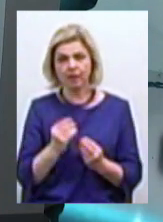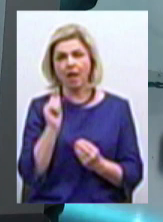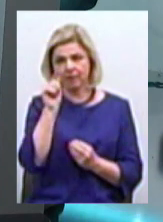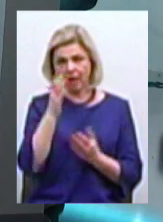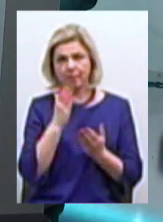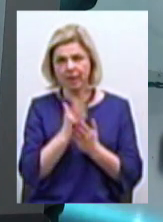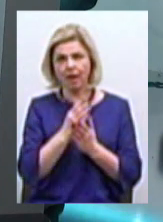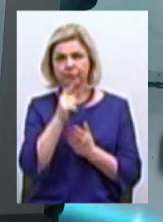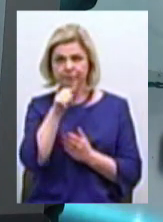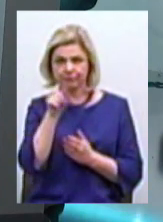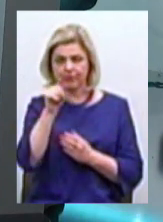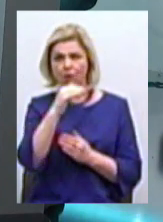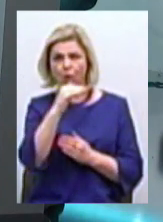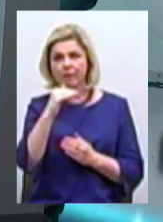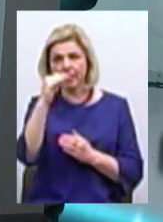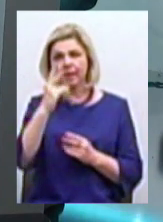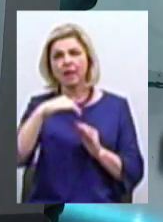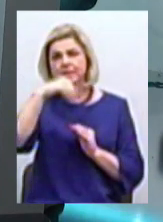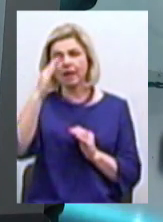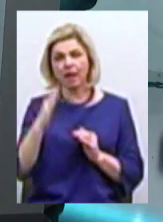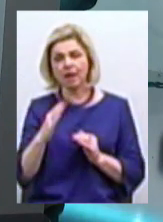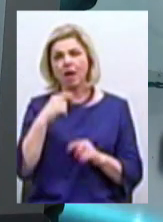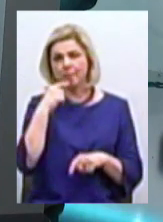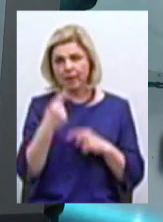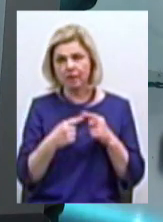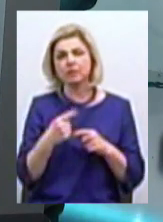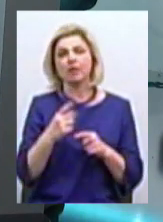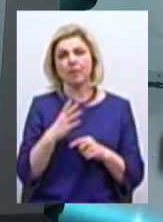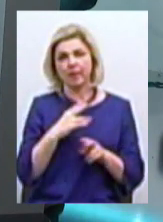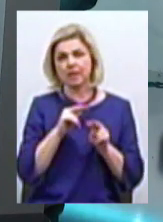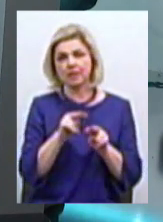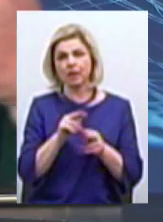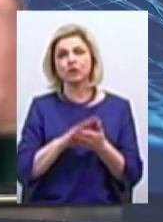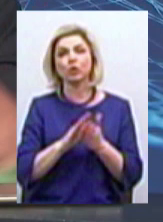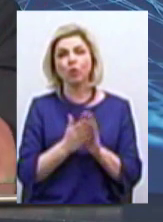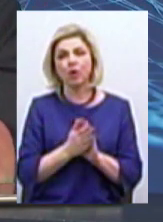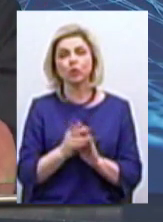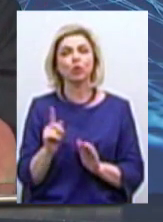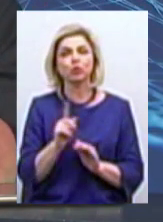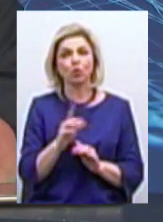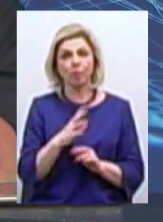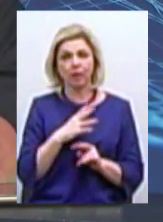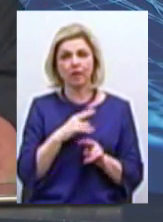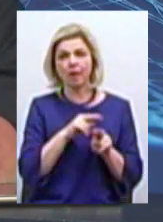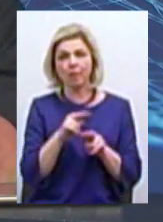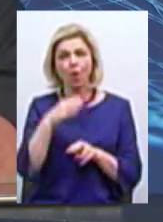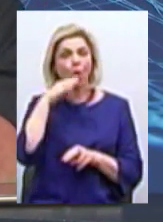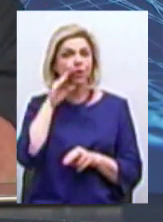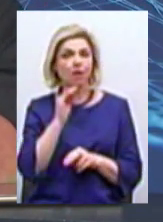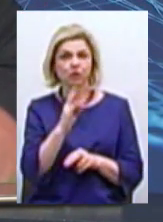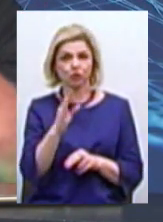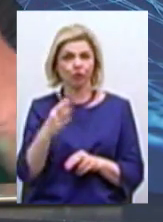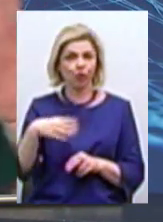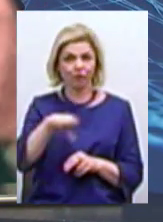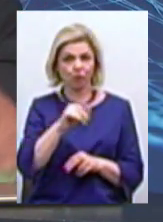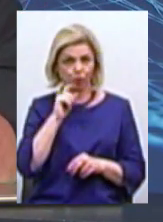ми постійно моніторили ситуацію для того, щоб тримати все козацтво України в курсі, тому